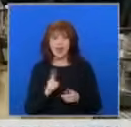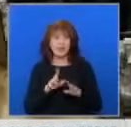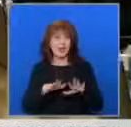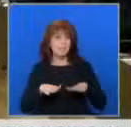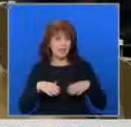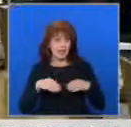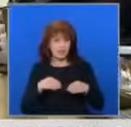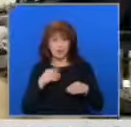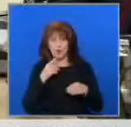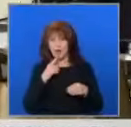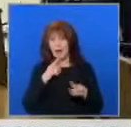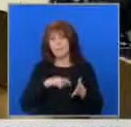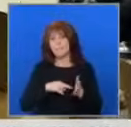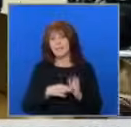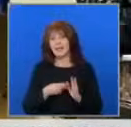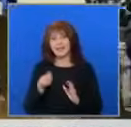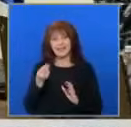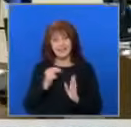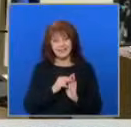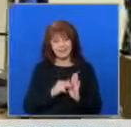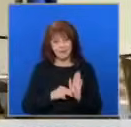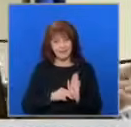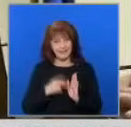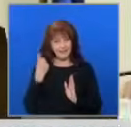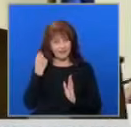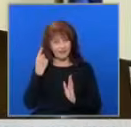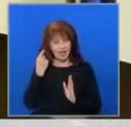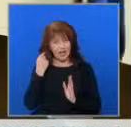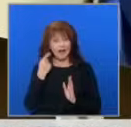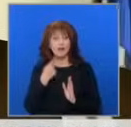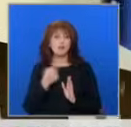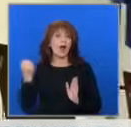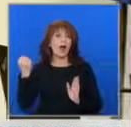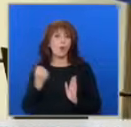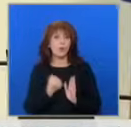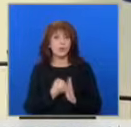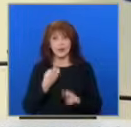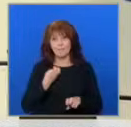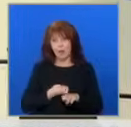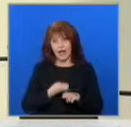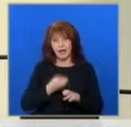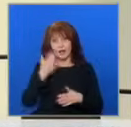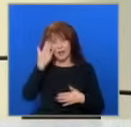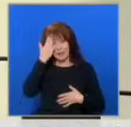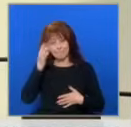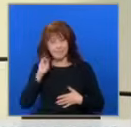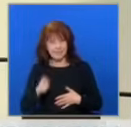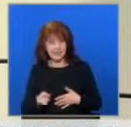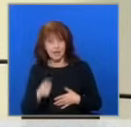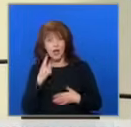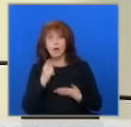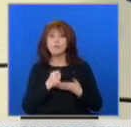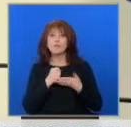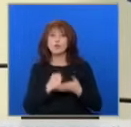план сметката на здравната каса вчера в комисия е удар и по лекарите, и по пациентите. Бюджетът